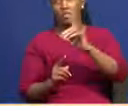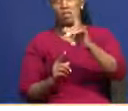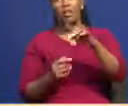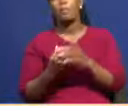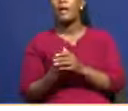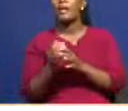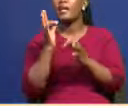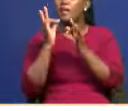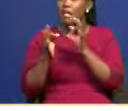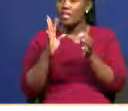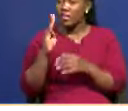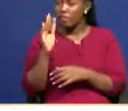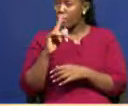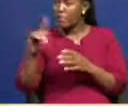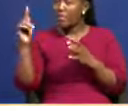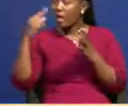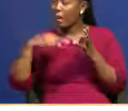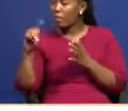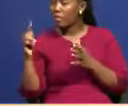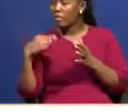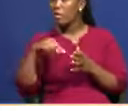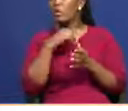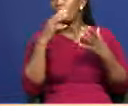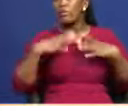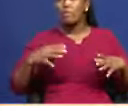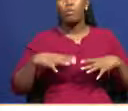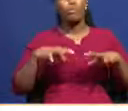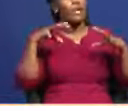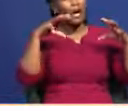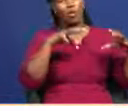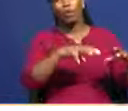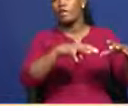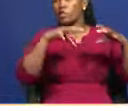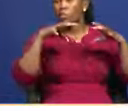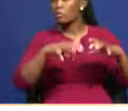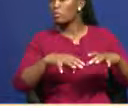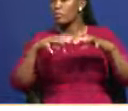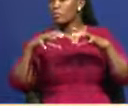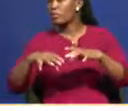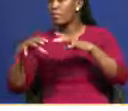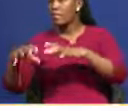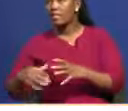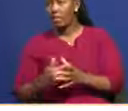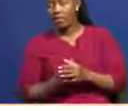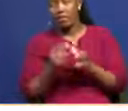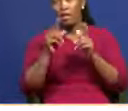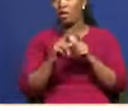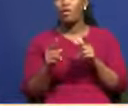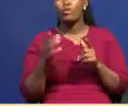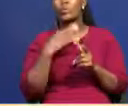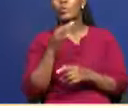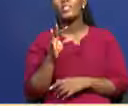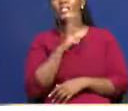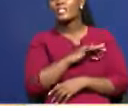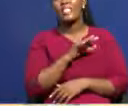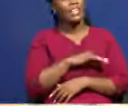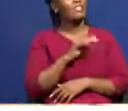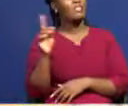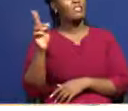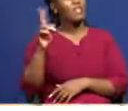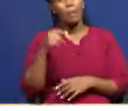sisi kama sisi raia tutaumia sana kuliko vile tunaumia saa hii. Hata hii matuzo ya ushuru hatutaki. Ushuru